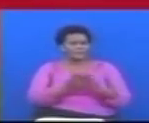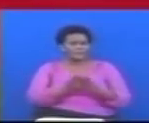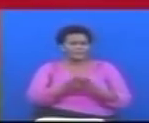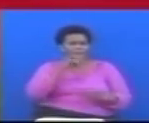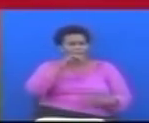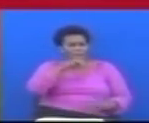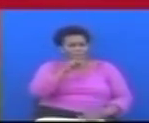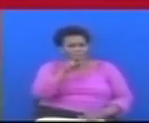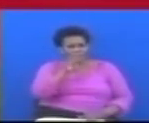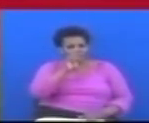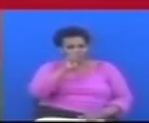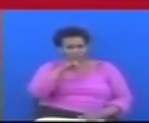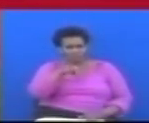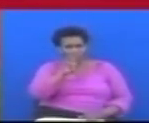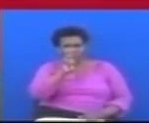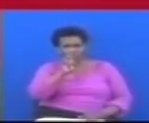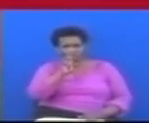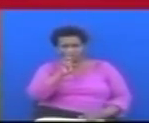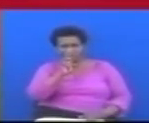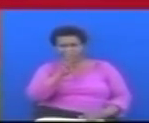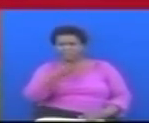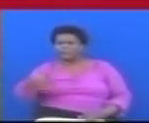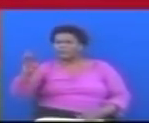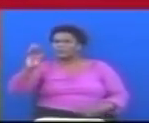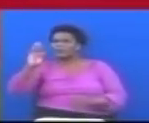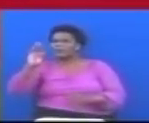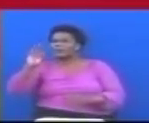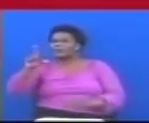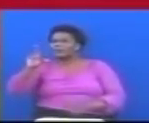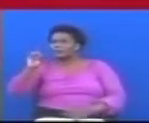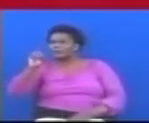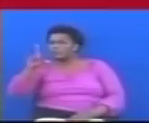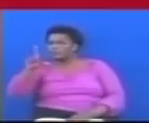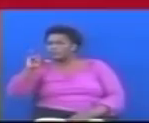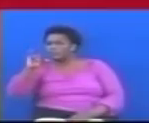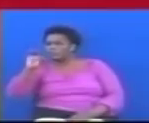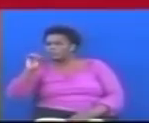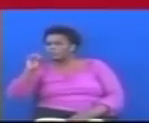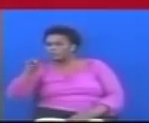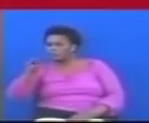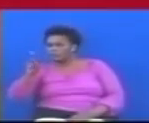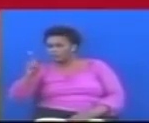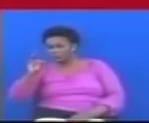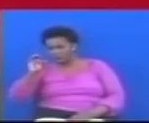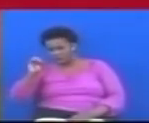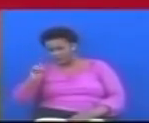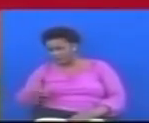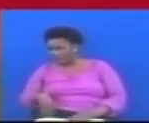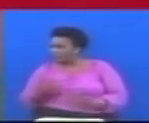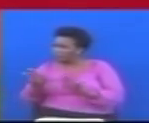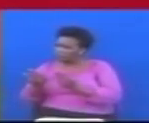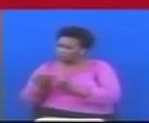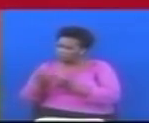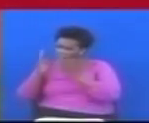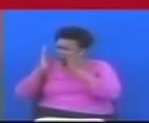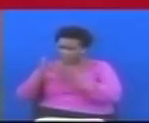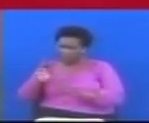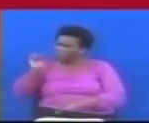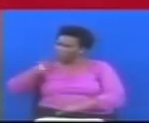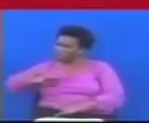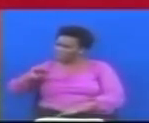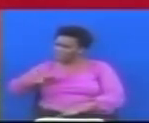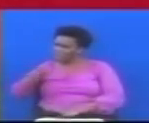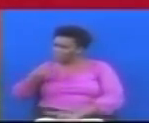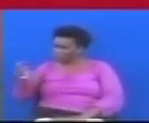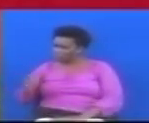ili tuunganishe kwenda mpaka Loliondo, mheshimiwa naibu spika. Kwa hiyo iko mipango mizuri tu, ni mhakikishie mheshimiwa mbunge uvute subira, lakini kwa